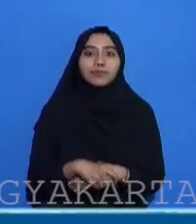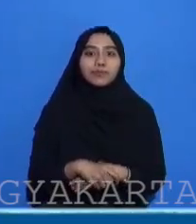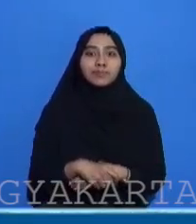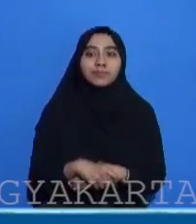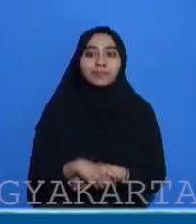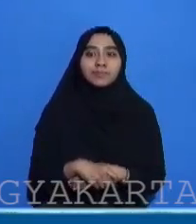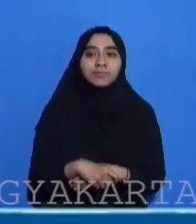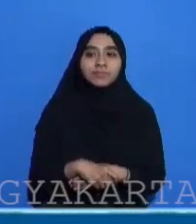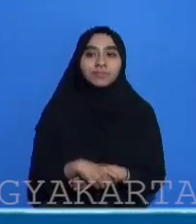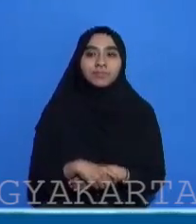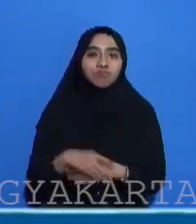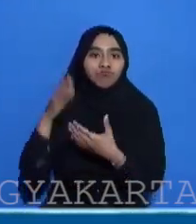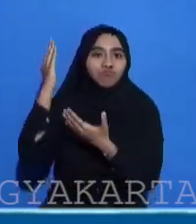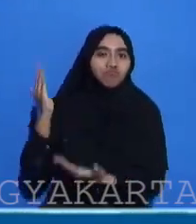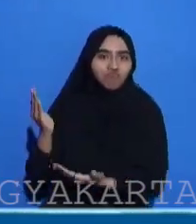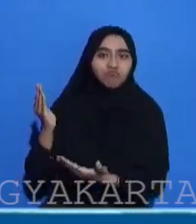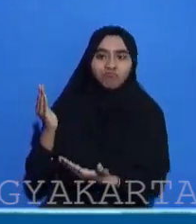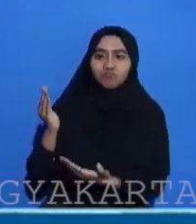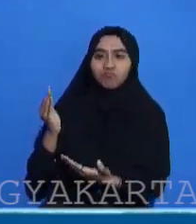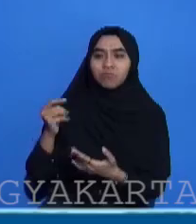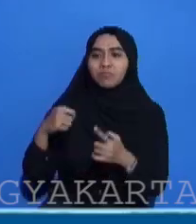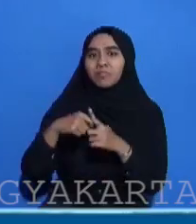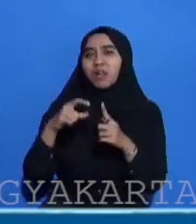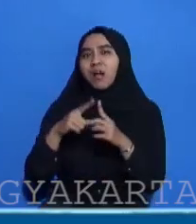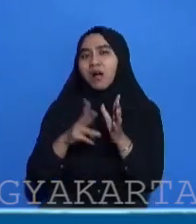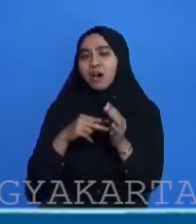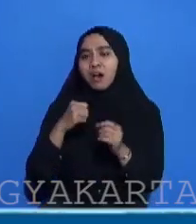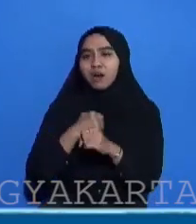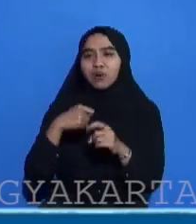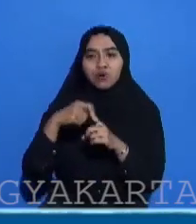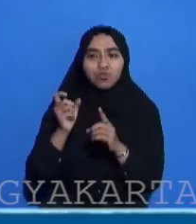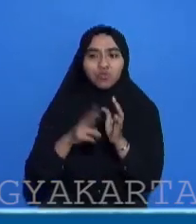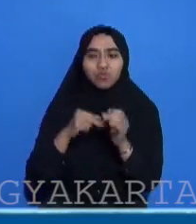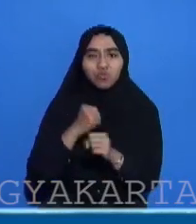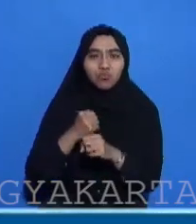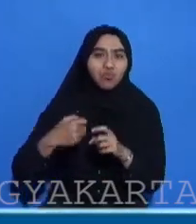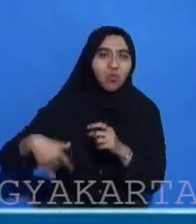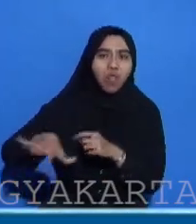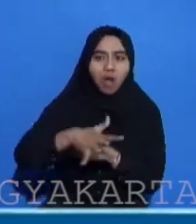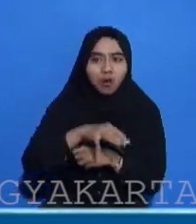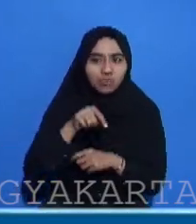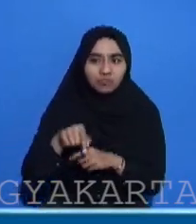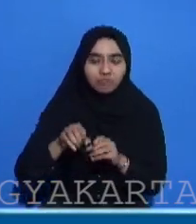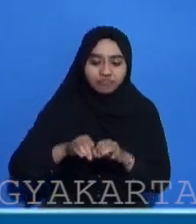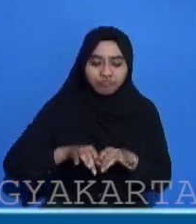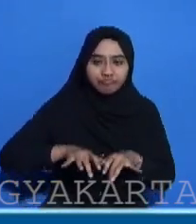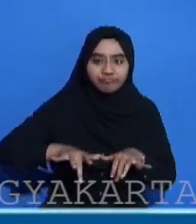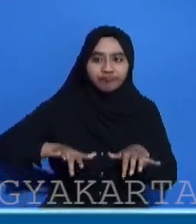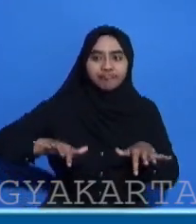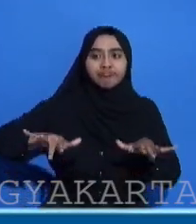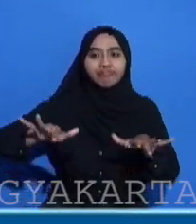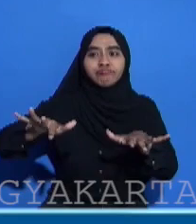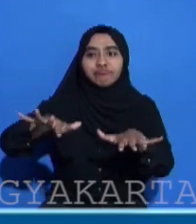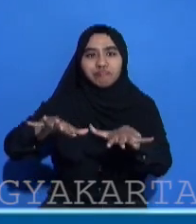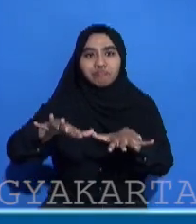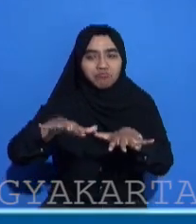Kados mekaten menika wujudipun katang-katang utawi kangkung laut. Tanaman merambat ing sainggiling siti menapa dene